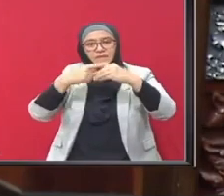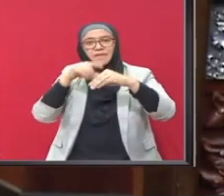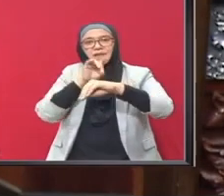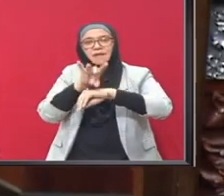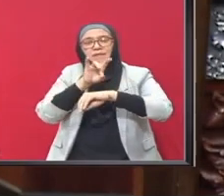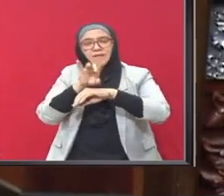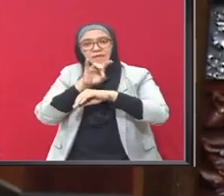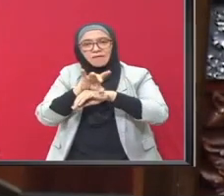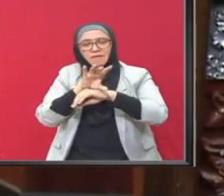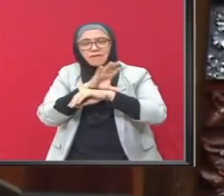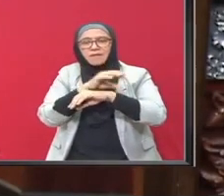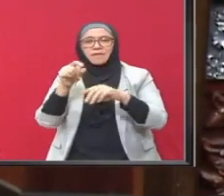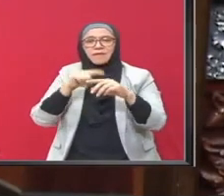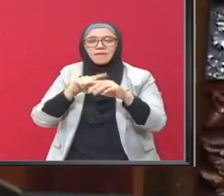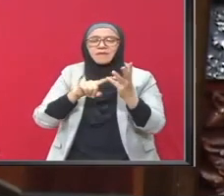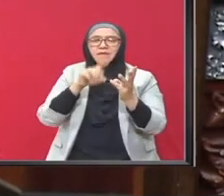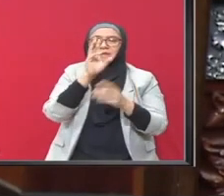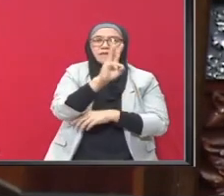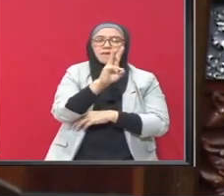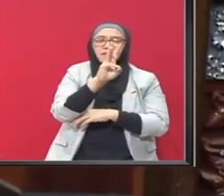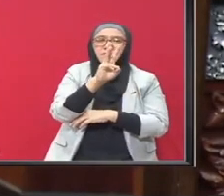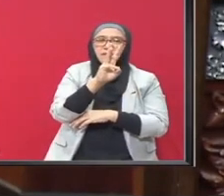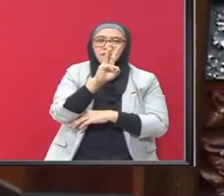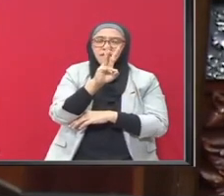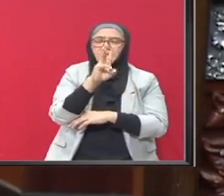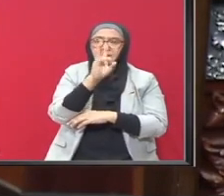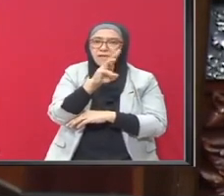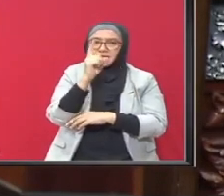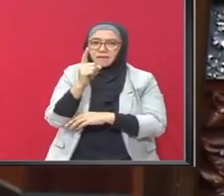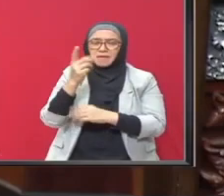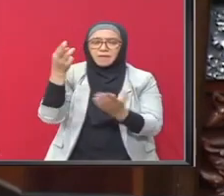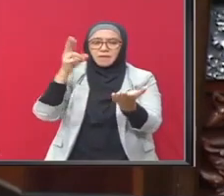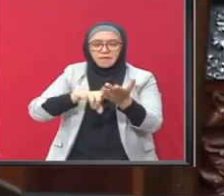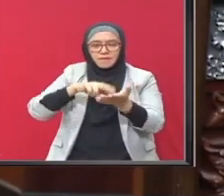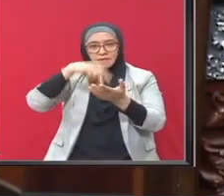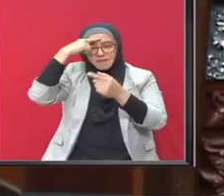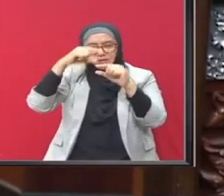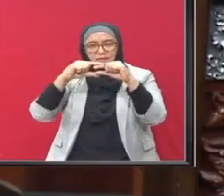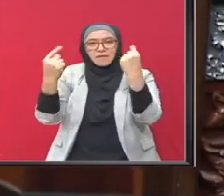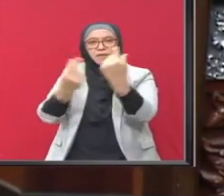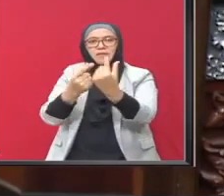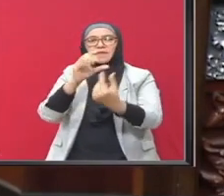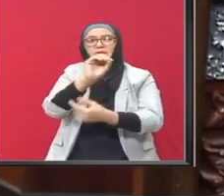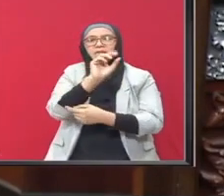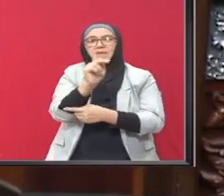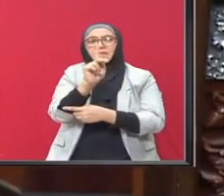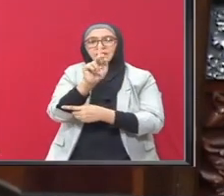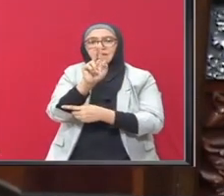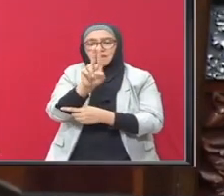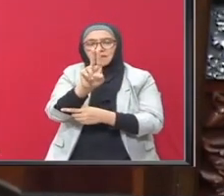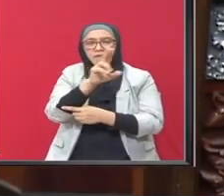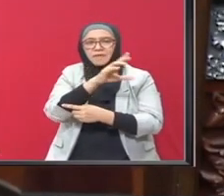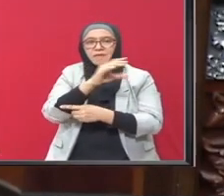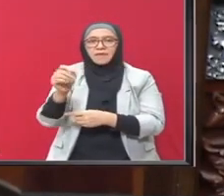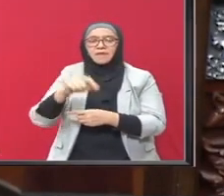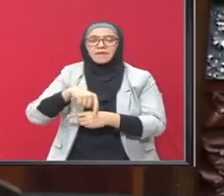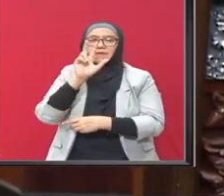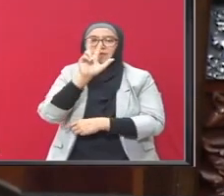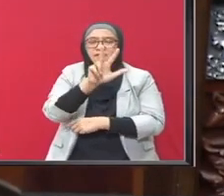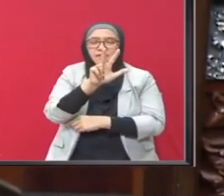laser 661 record yang melibatkan isuk orang upaya dan orang-orang upaya